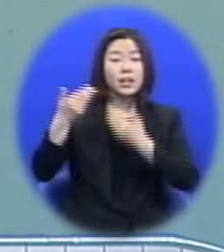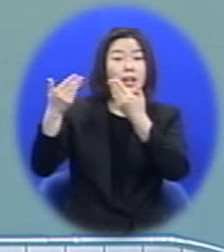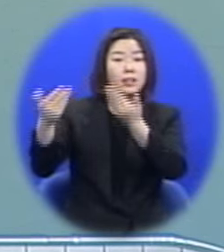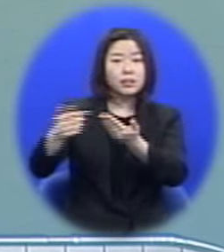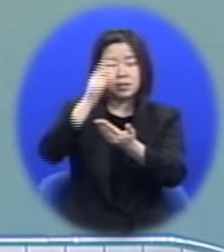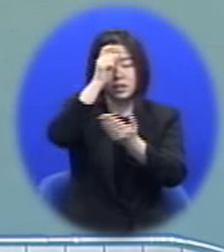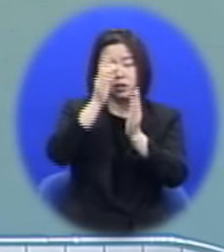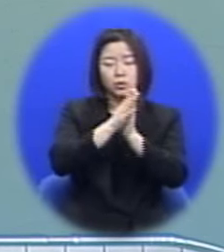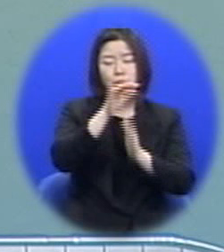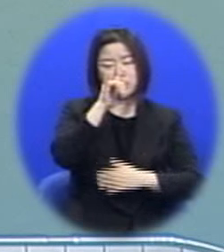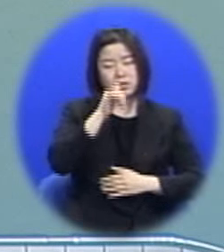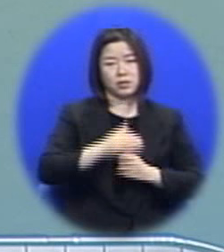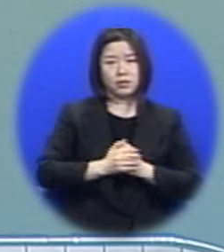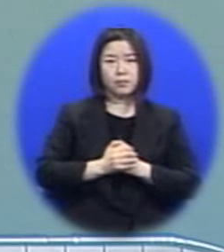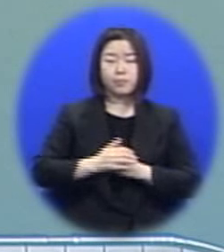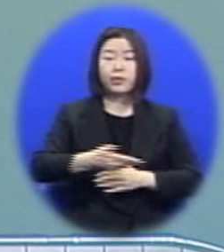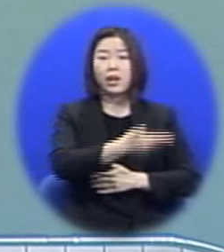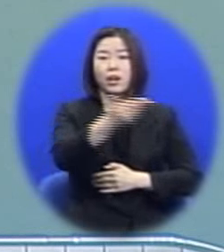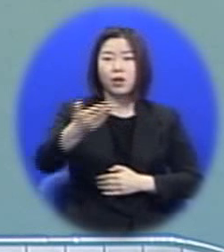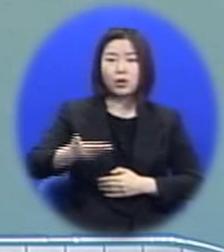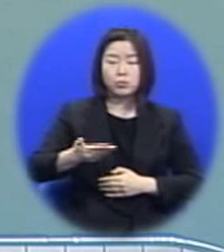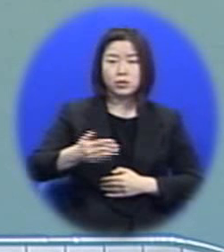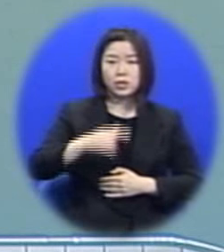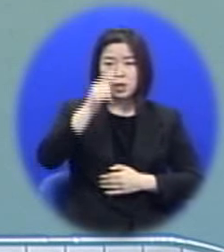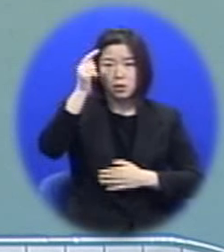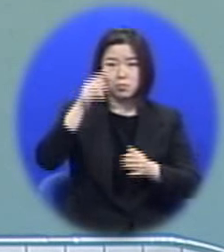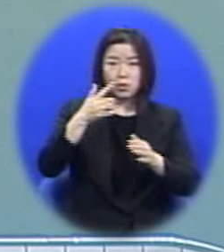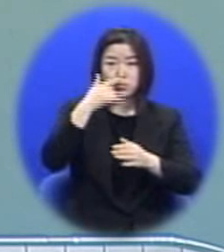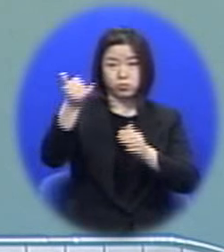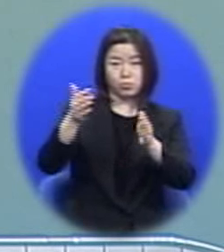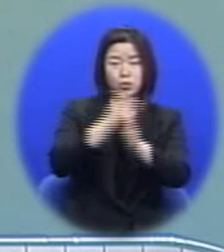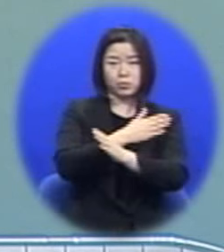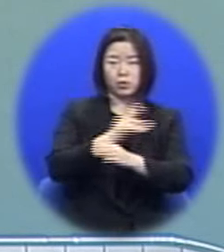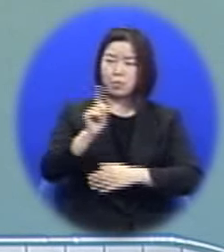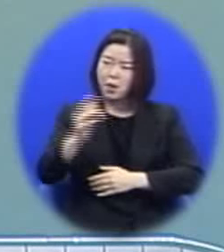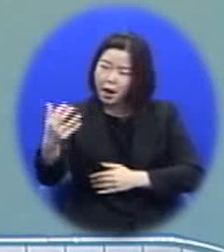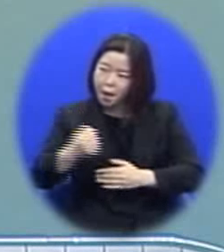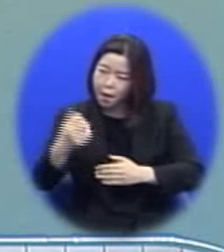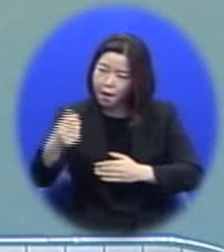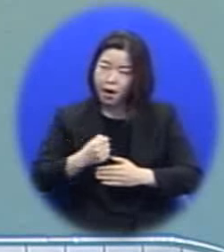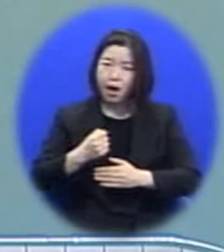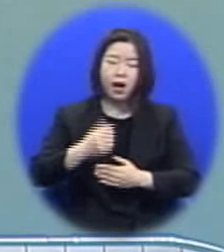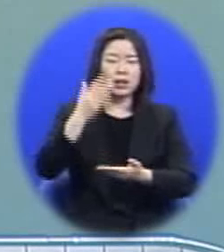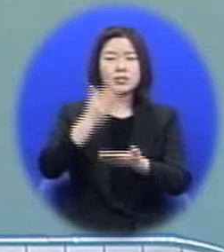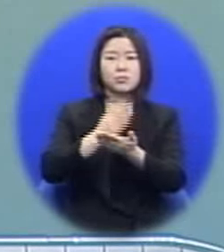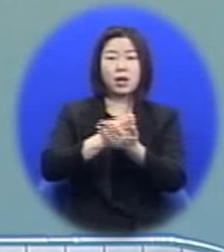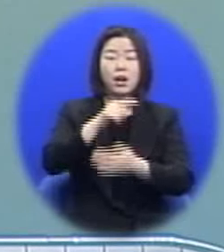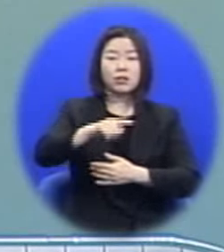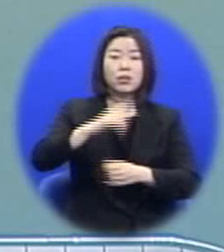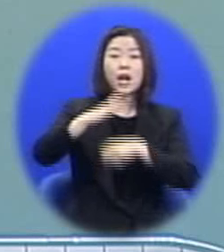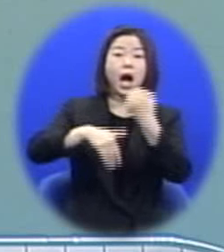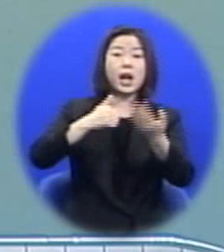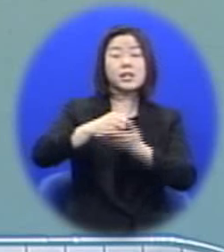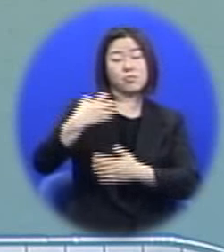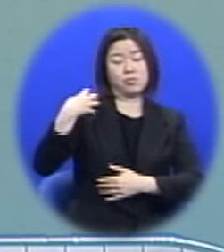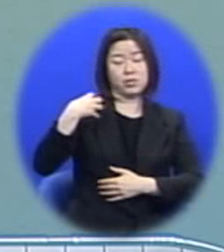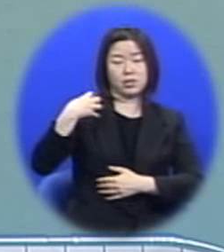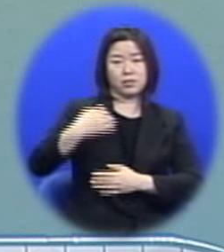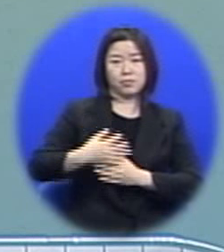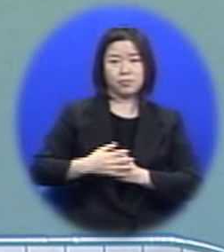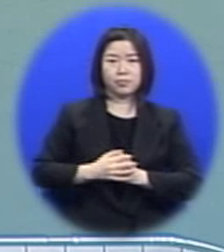있습니다. 여러분이 부모님에게서부터 무언가를 얻어내려고 하지 마세요. 그건 하나님이 책임져